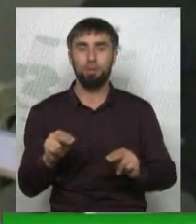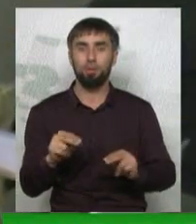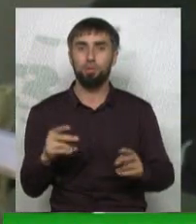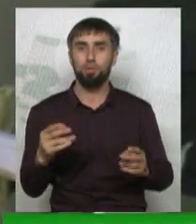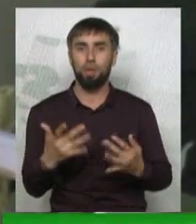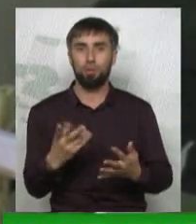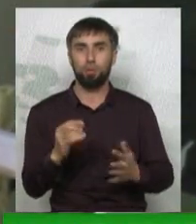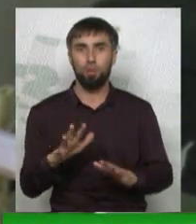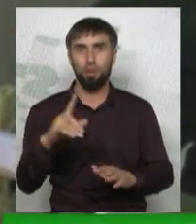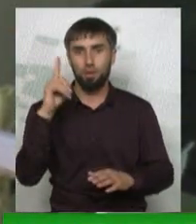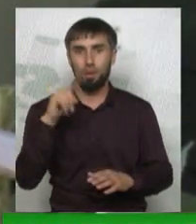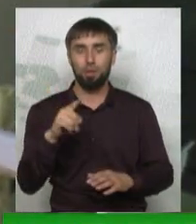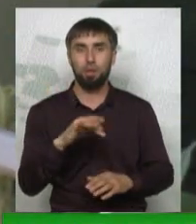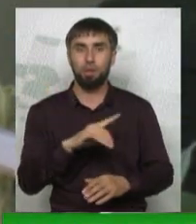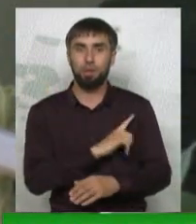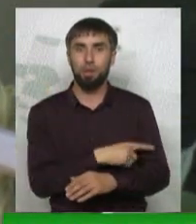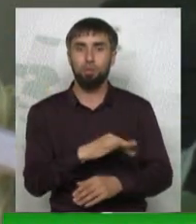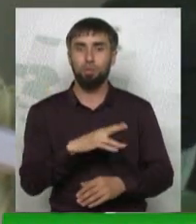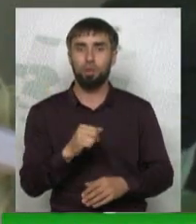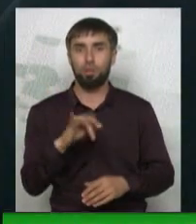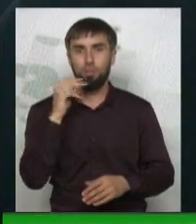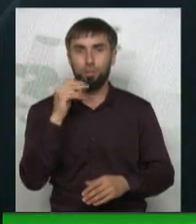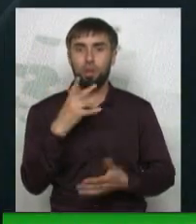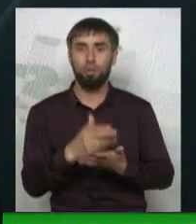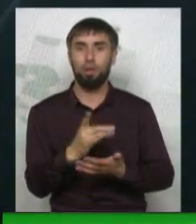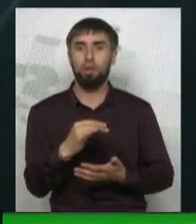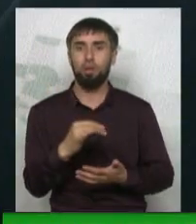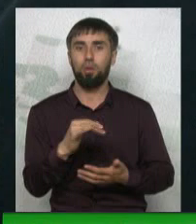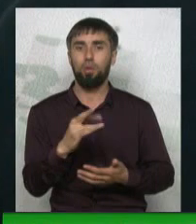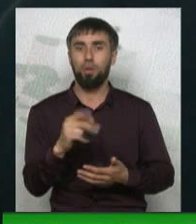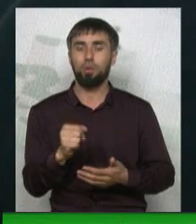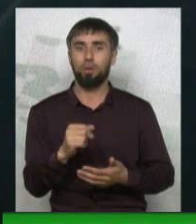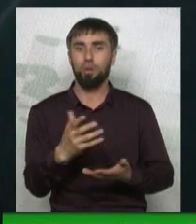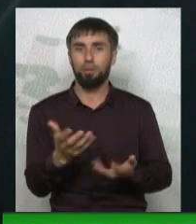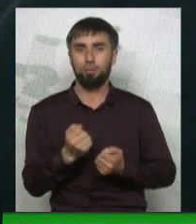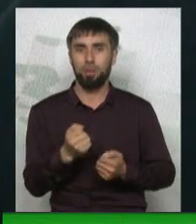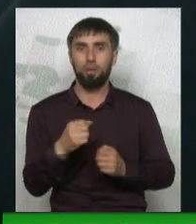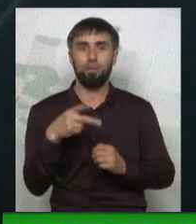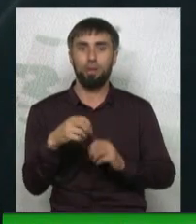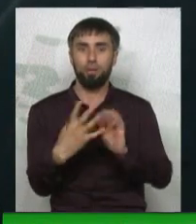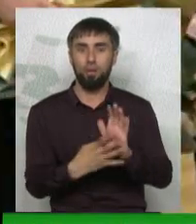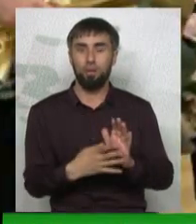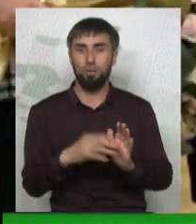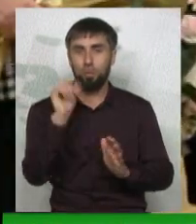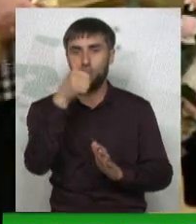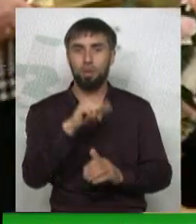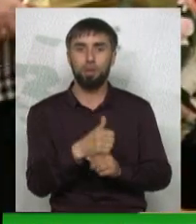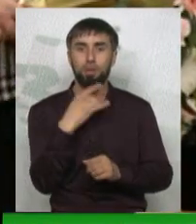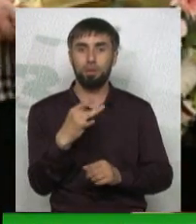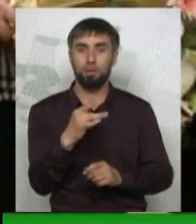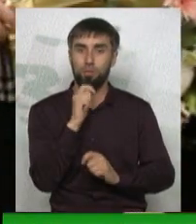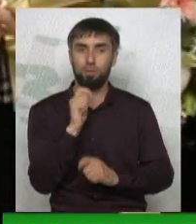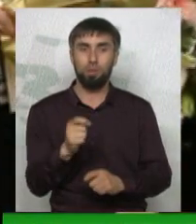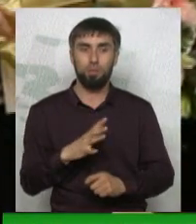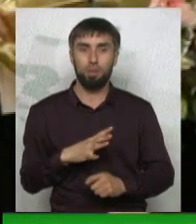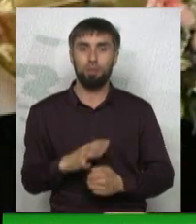не только знаний, силы духа, но и порой даже мужества. Свою крайнюю награду она получила в 2019 году. Глава Ингушетии Махмутали